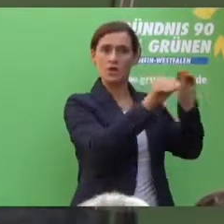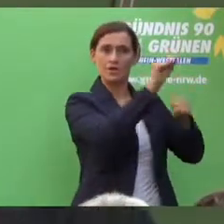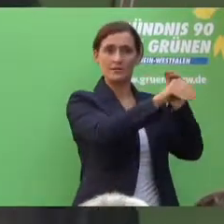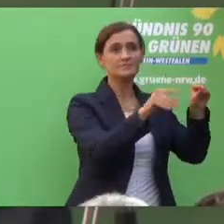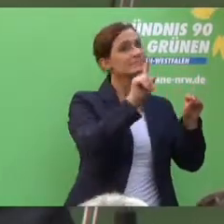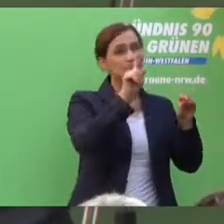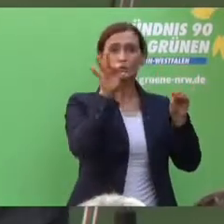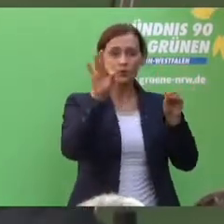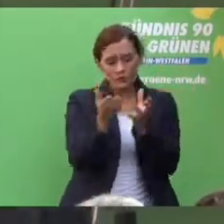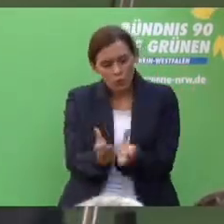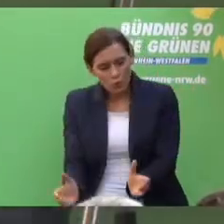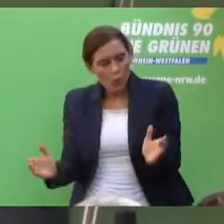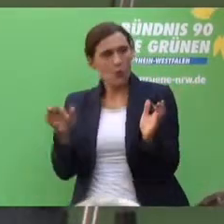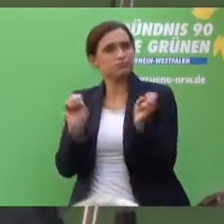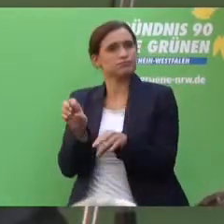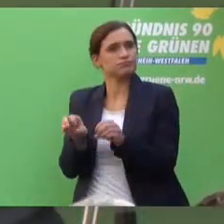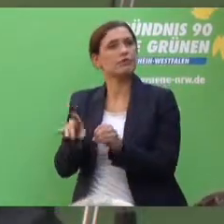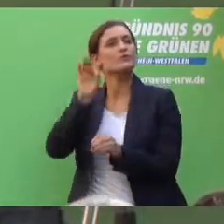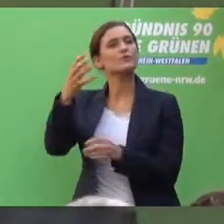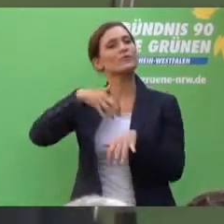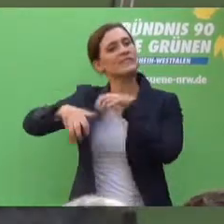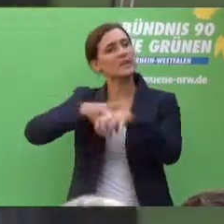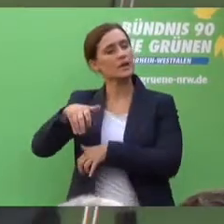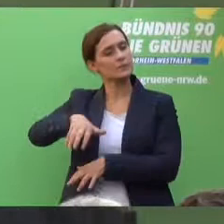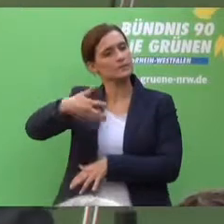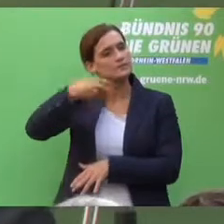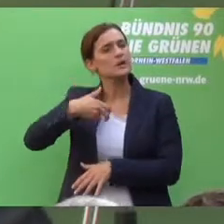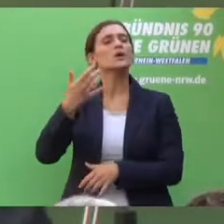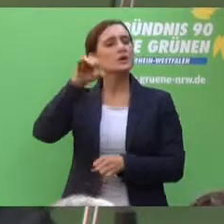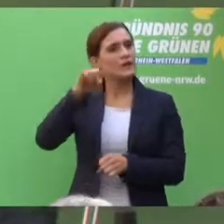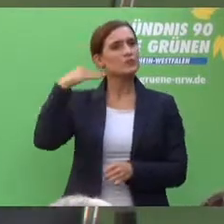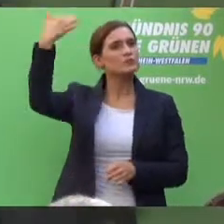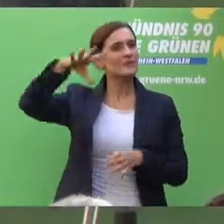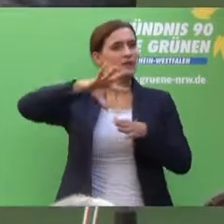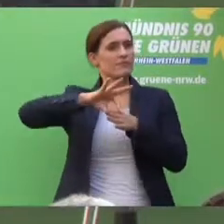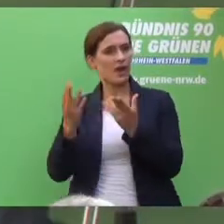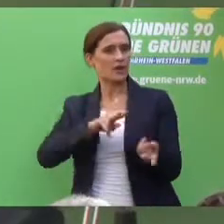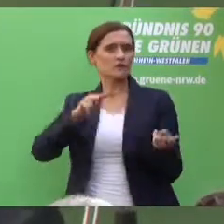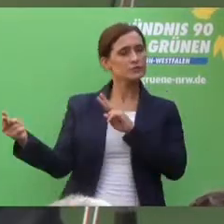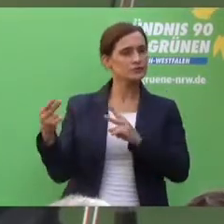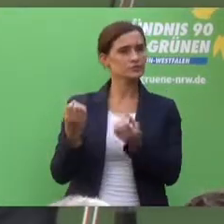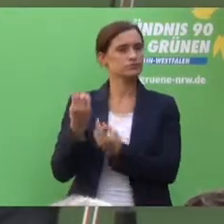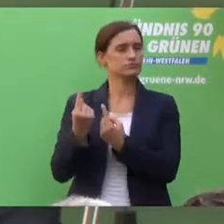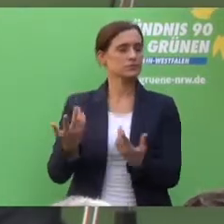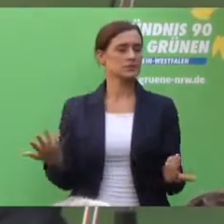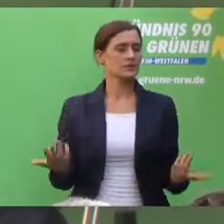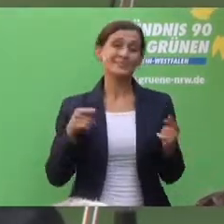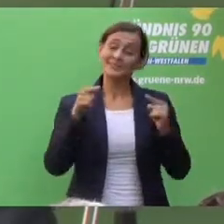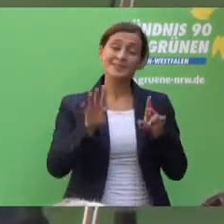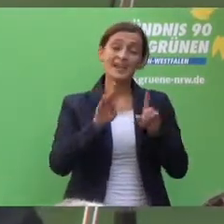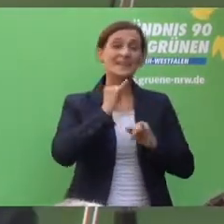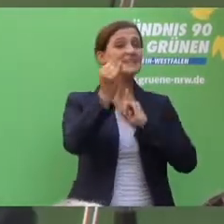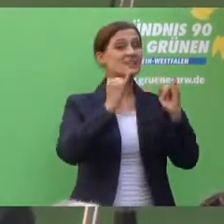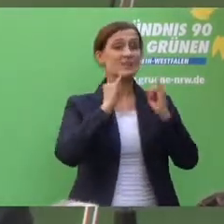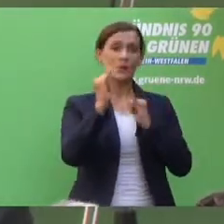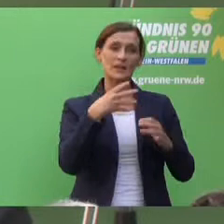damit für die reichen Länder Fleisch produziert werden kann? Das ist kein individuelles Problem, das ist ein globales Problem. Und ist